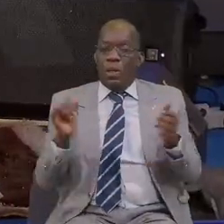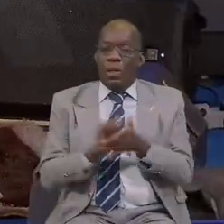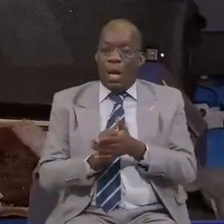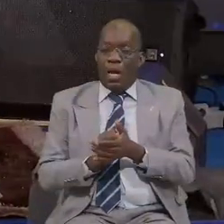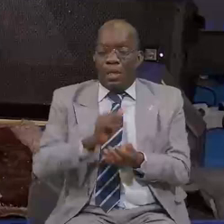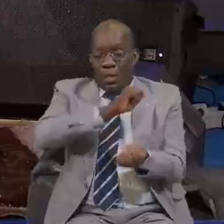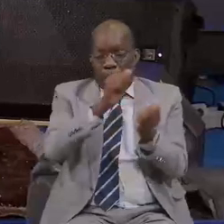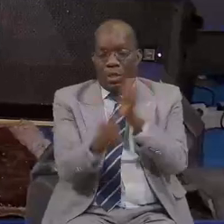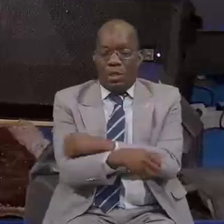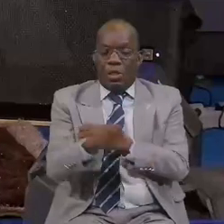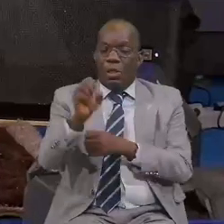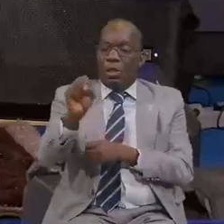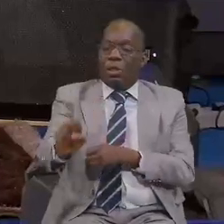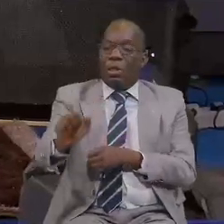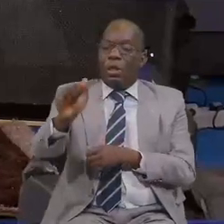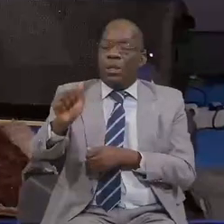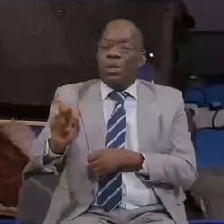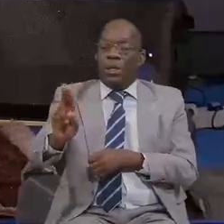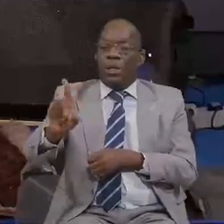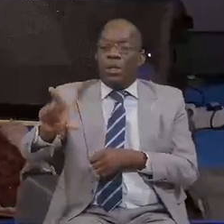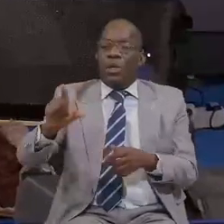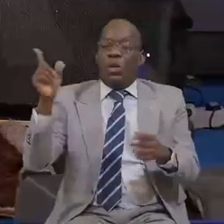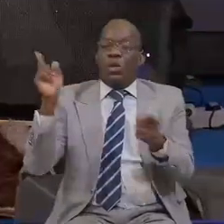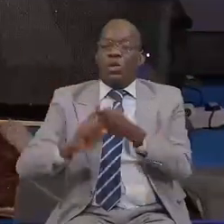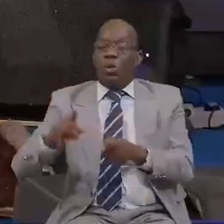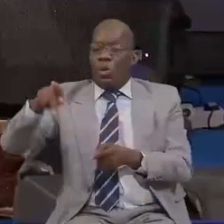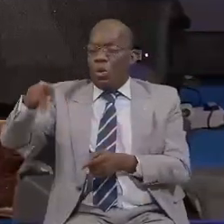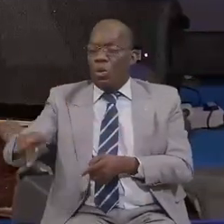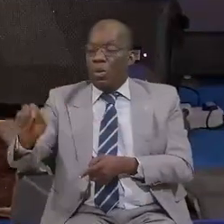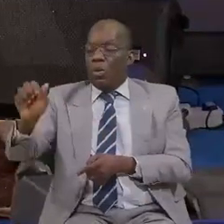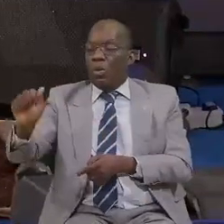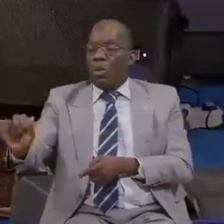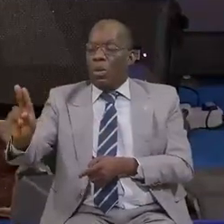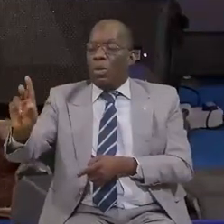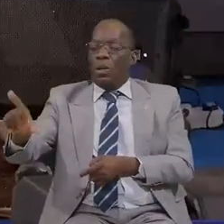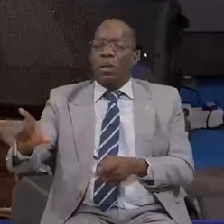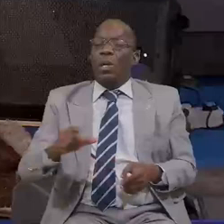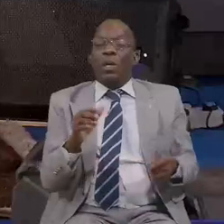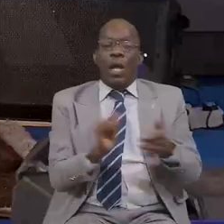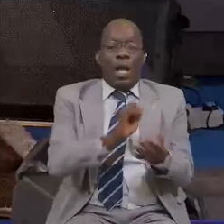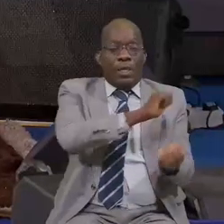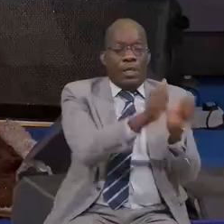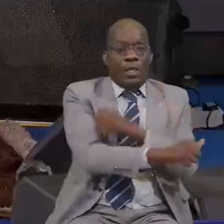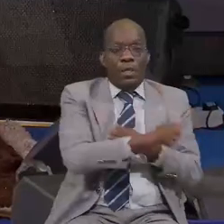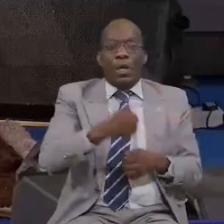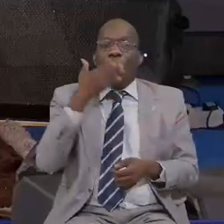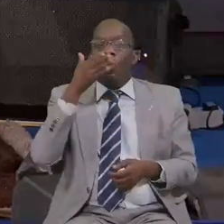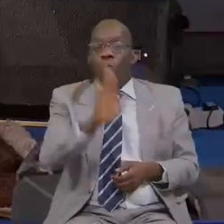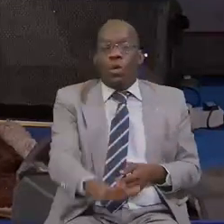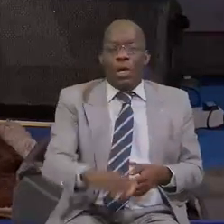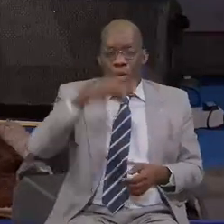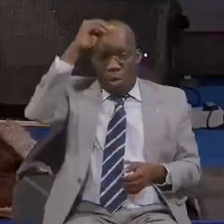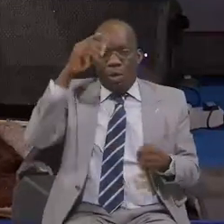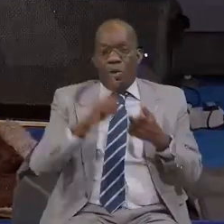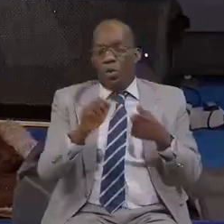Cela a changé Saul en Paul. Cela a changé l'homme violent en un homme d'intégrité,